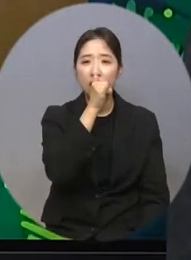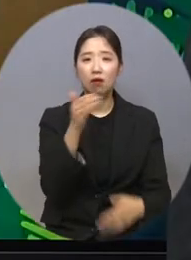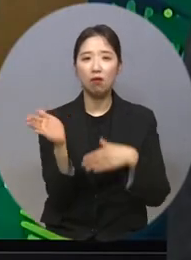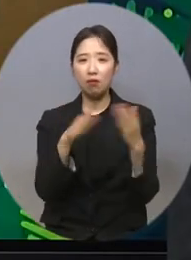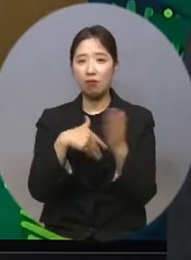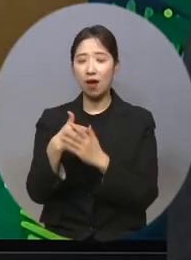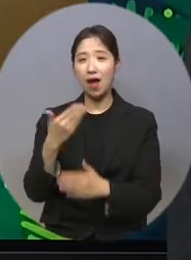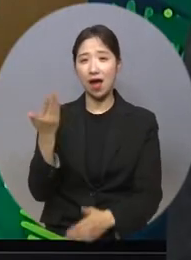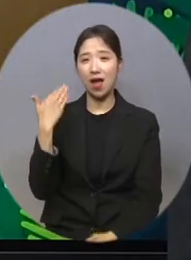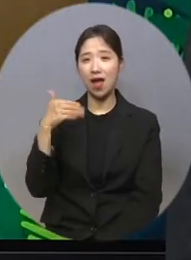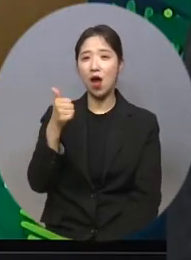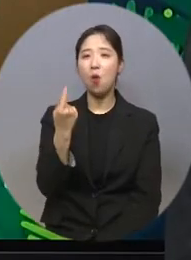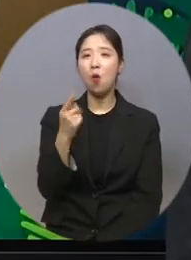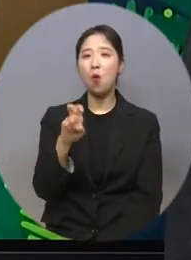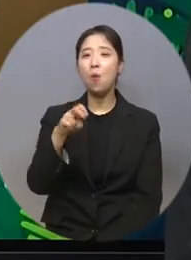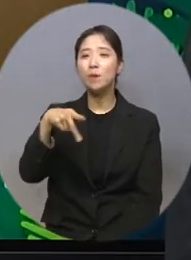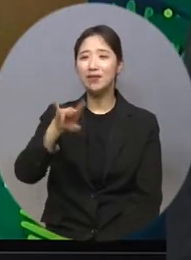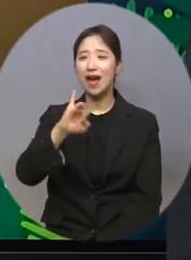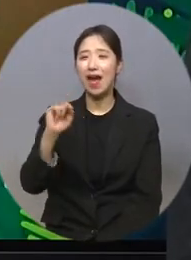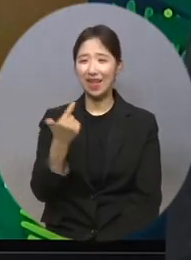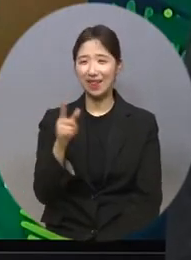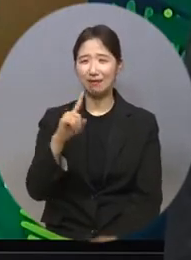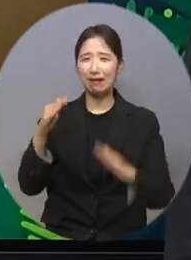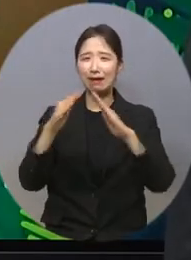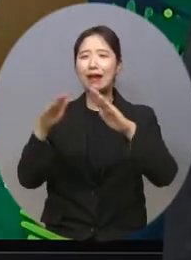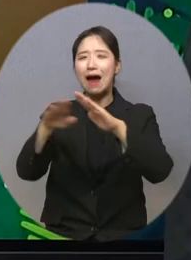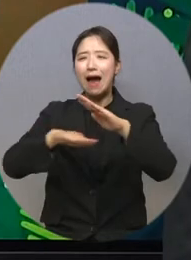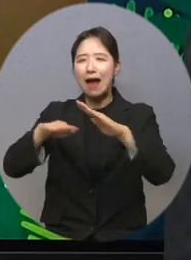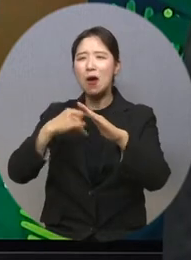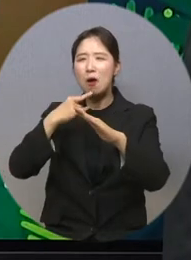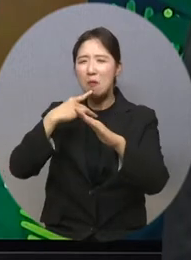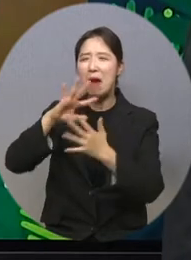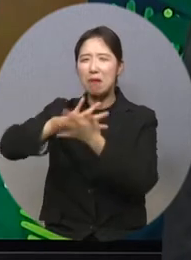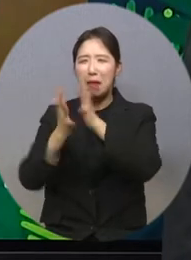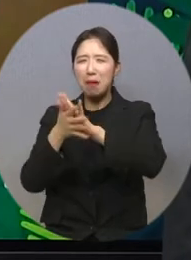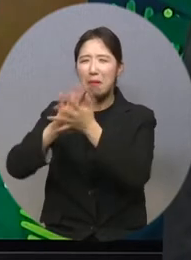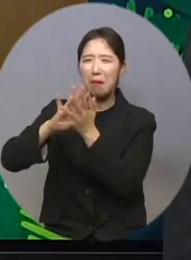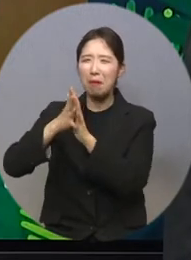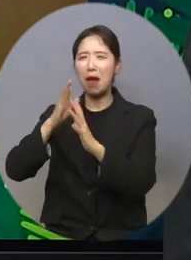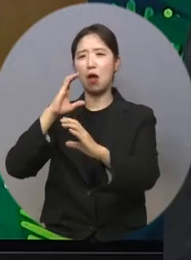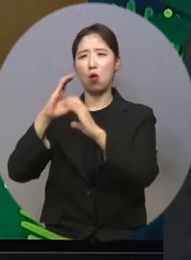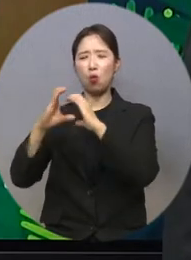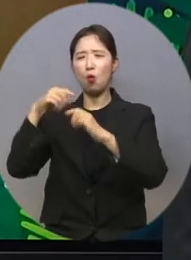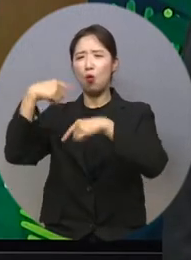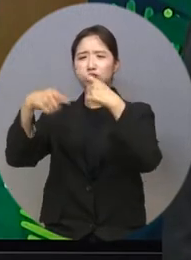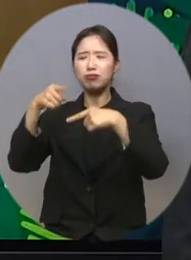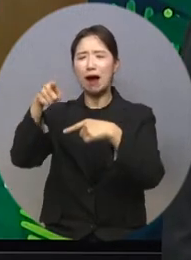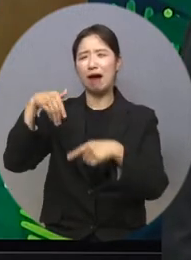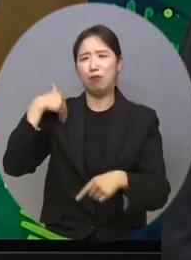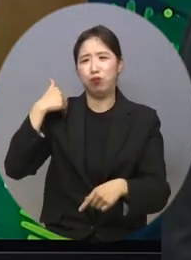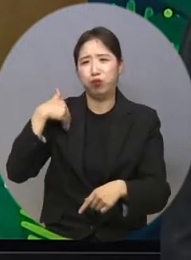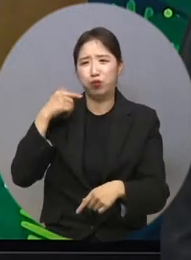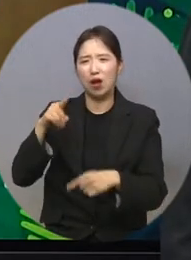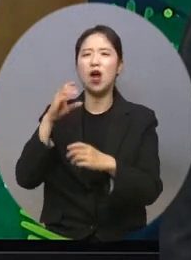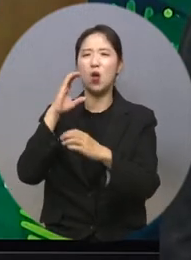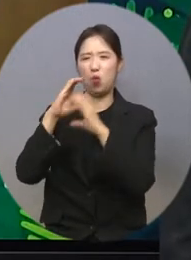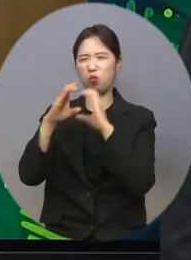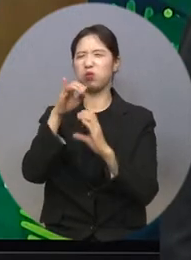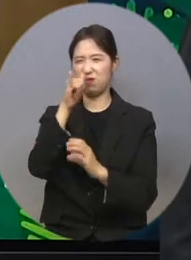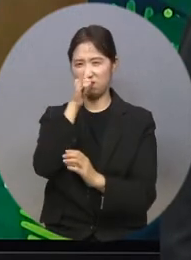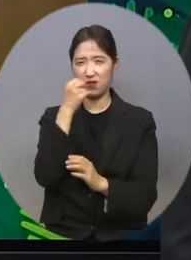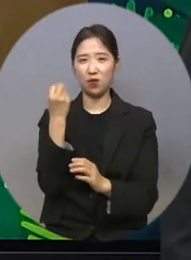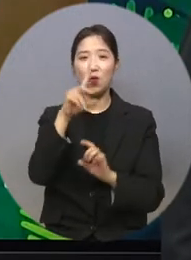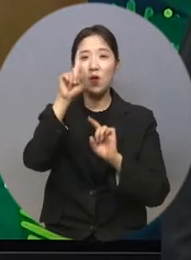아까 홈사인이라고 하셨잖아요. 수어를 정식으로 배우지 않은 농인 부모님과의 소통 그런 것도 있다고 저도 들었어요. 또 우리